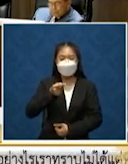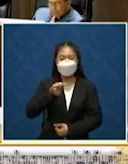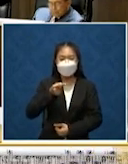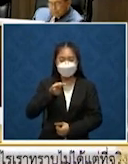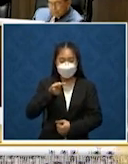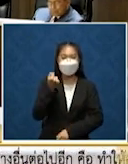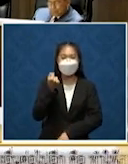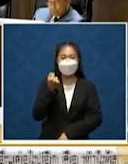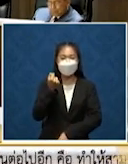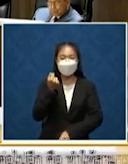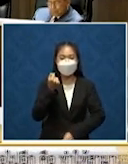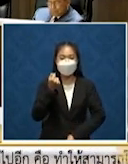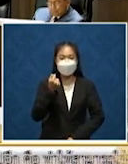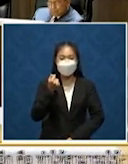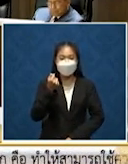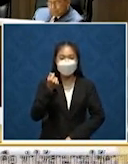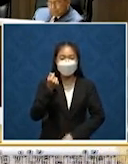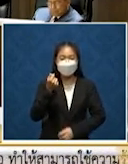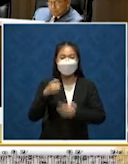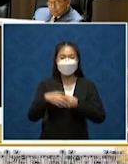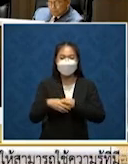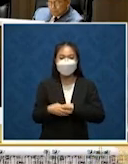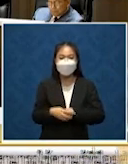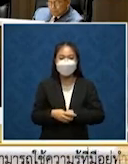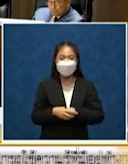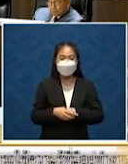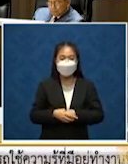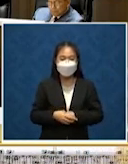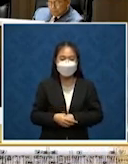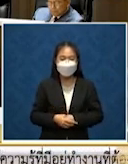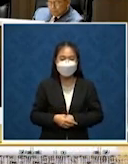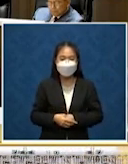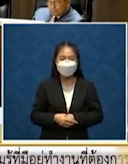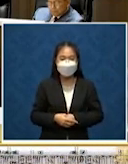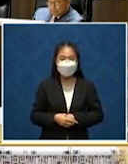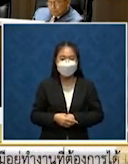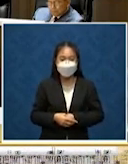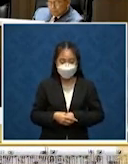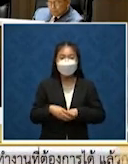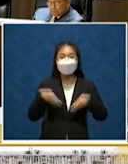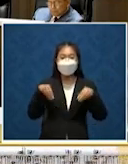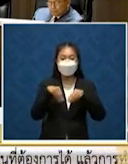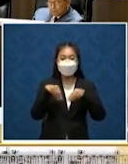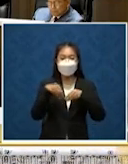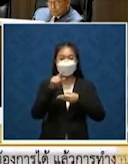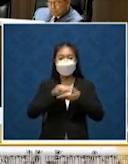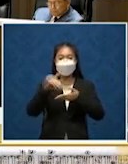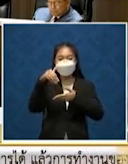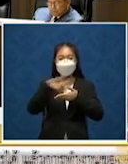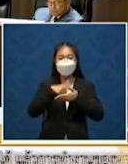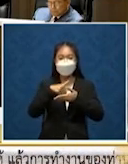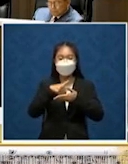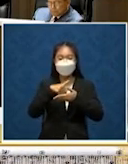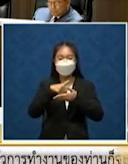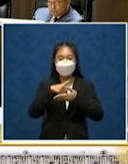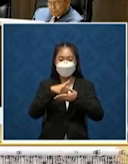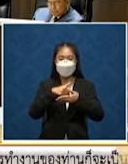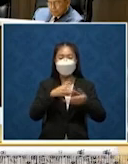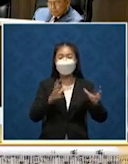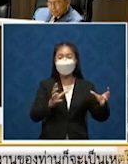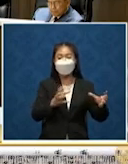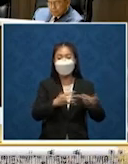ยผมจะบอกให้ง่ายๆสั้นแต่ดังเปรี้ยงนะ